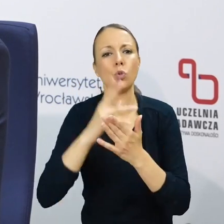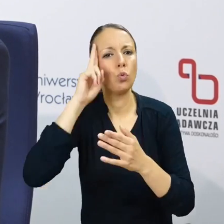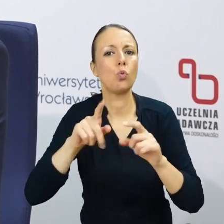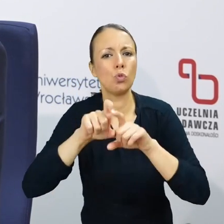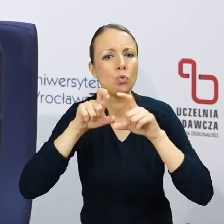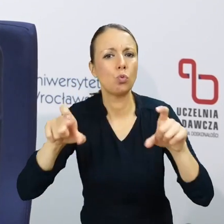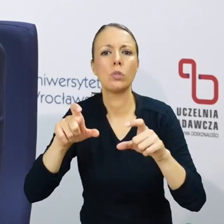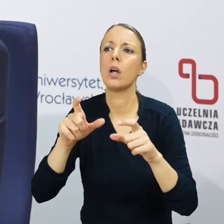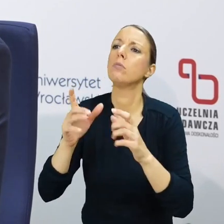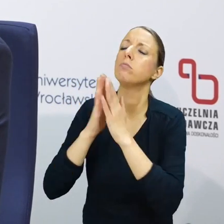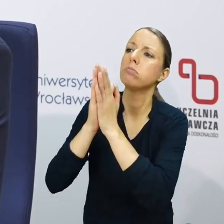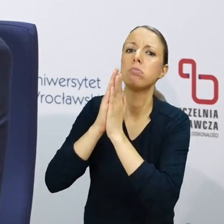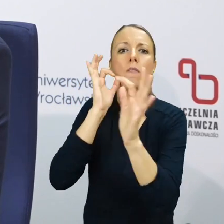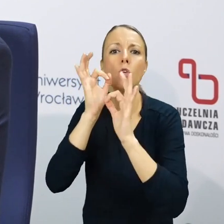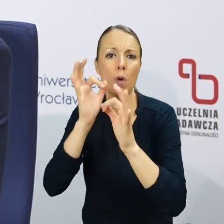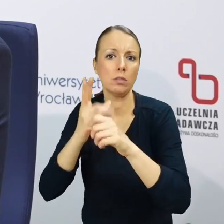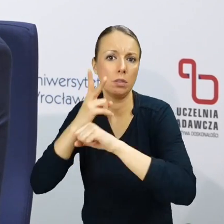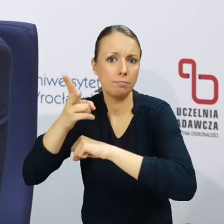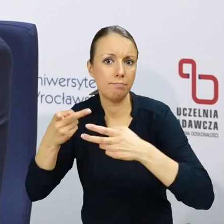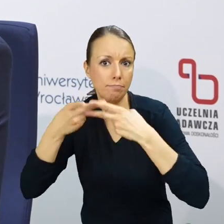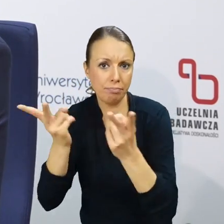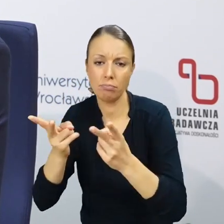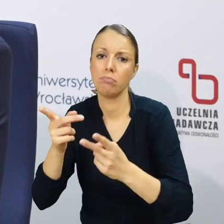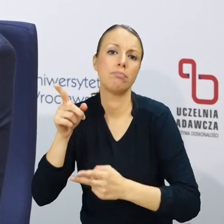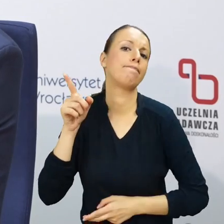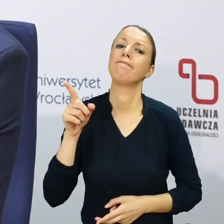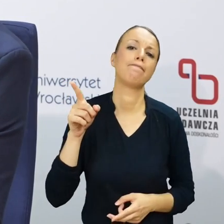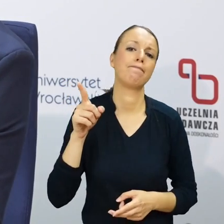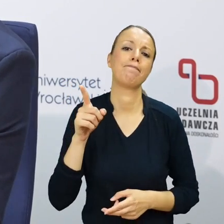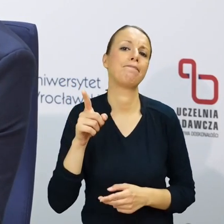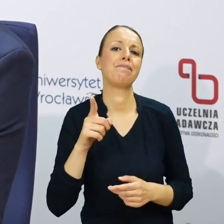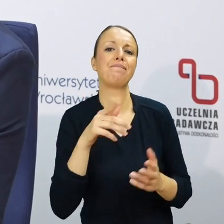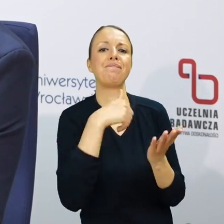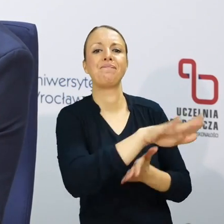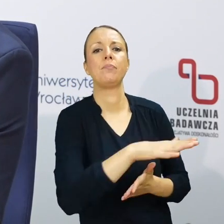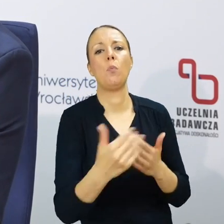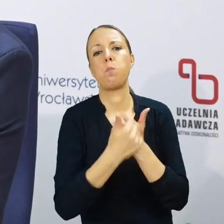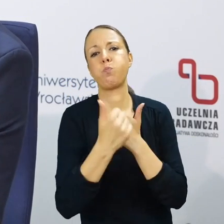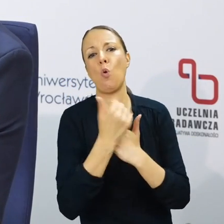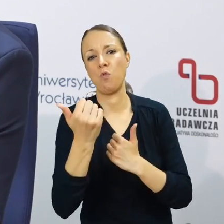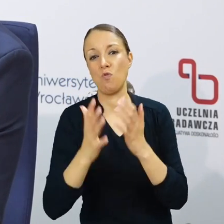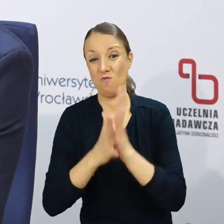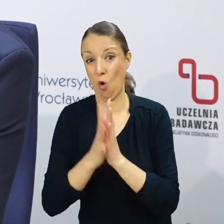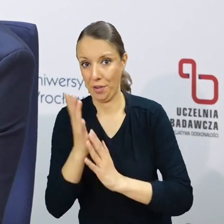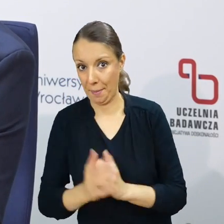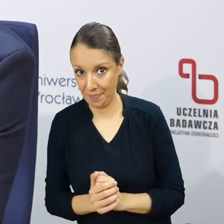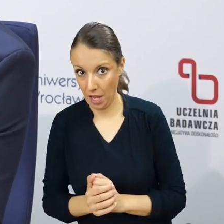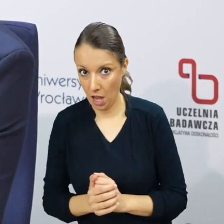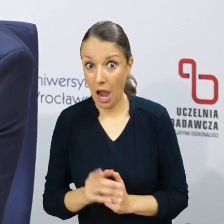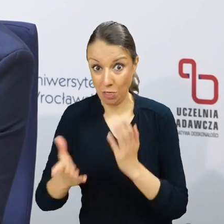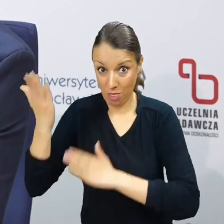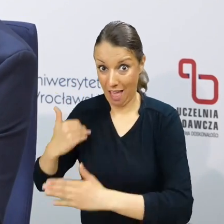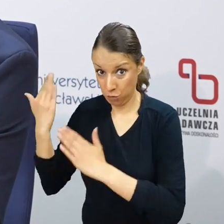publicznej. Aż się boję myśleć o tym, jakie konsekwencje wynikną z aktualnej sytuacji, kiedy wojna